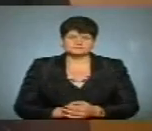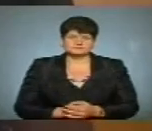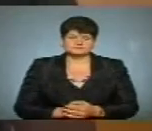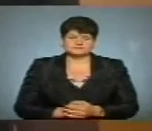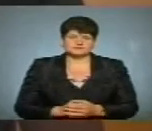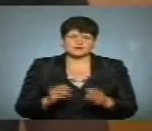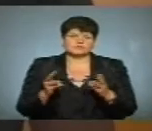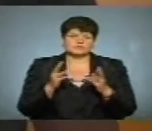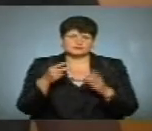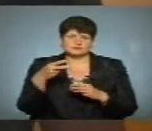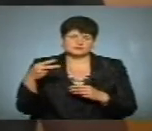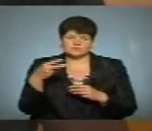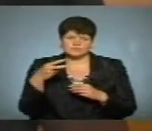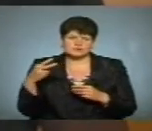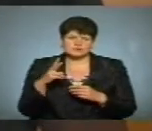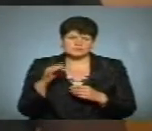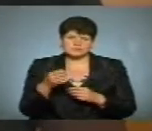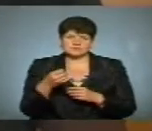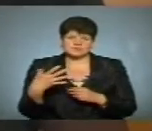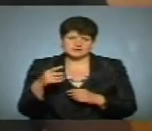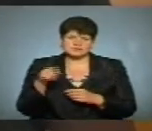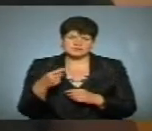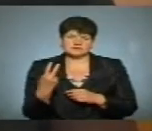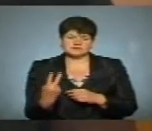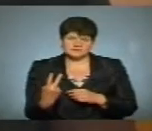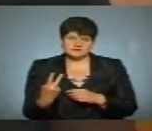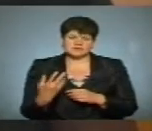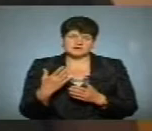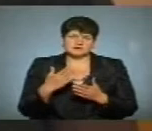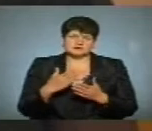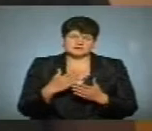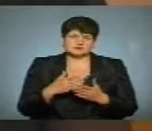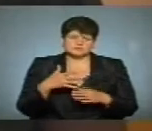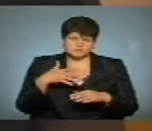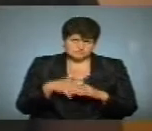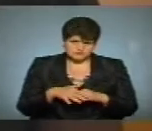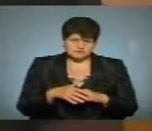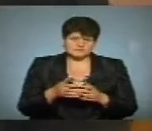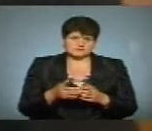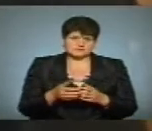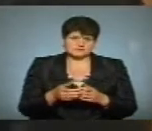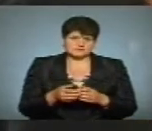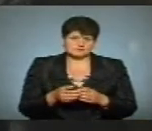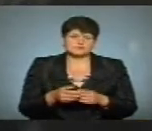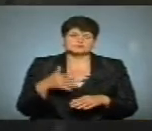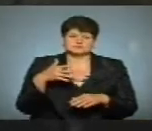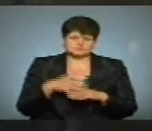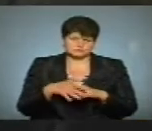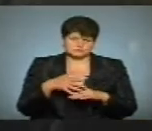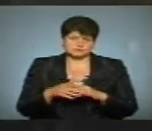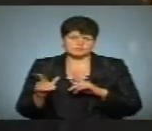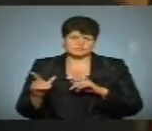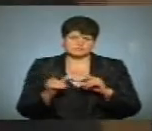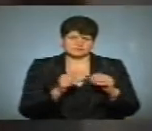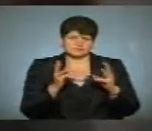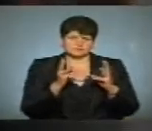Пожежа на другому поверсі казарми 15/2. Я волі 29, як зрозуміли прийом. Рубін 0-1 прийняв, в'їжджаємо на